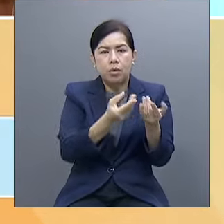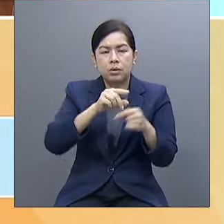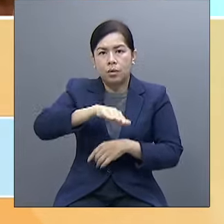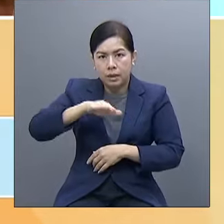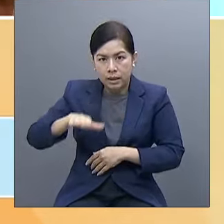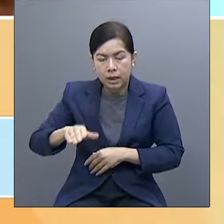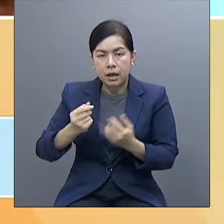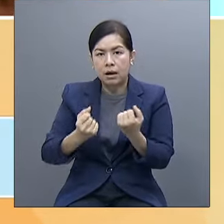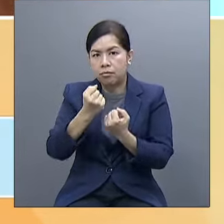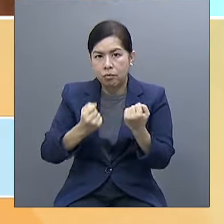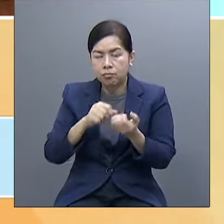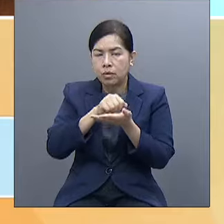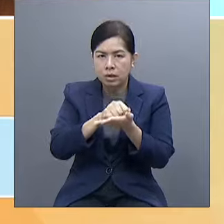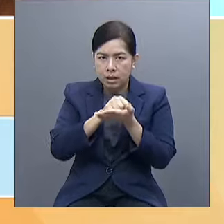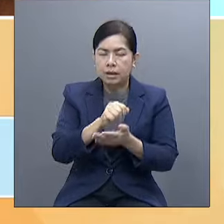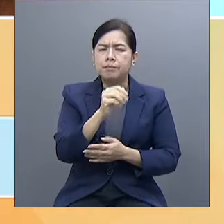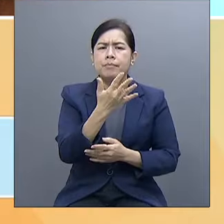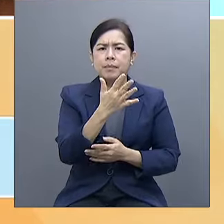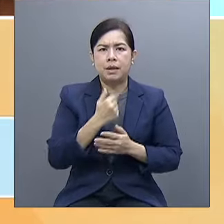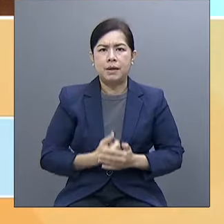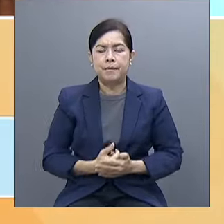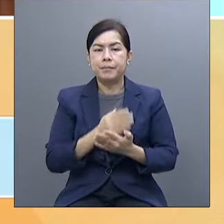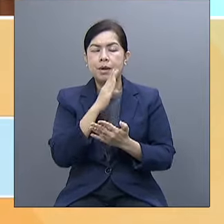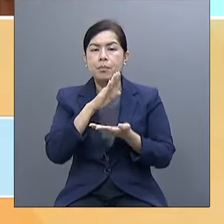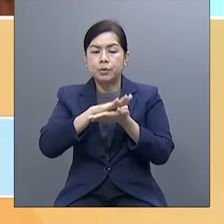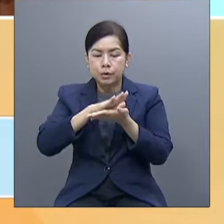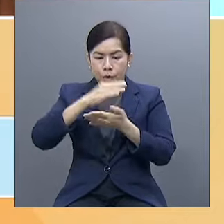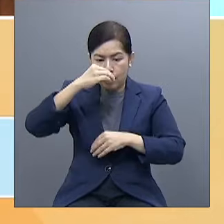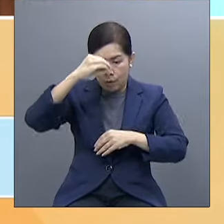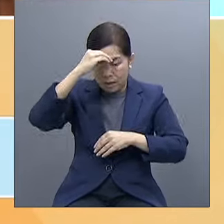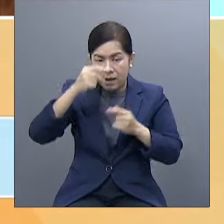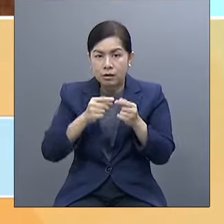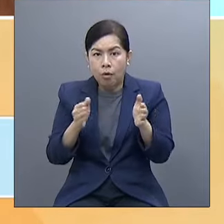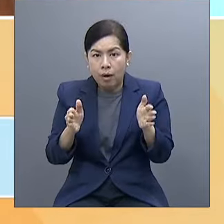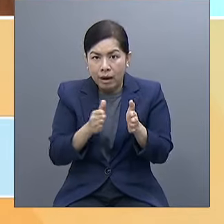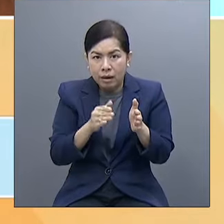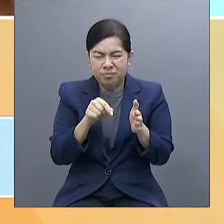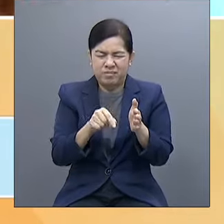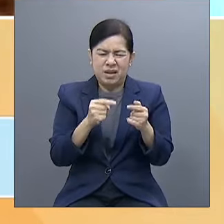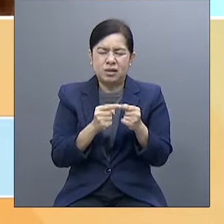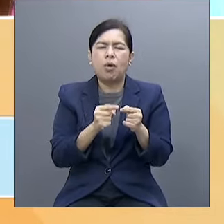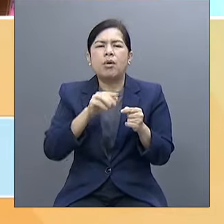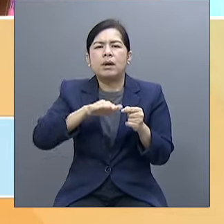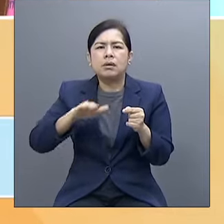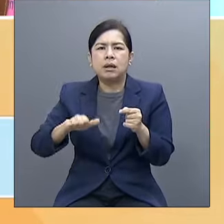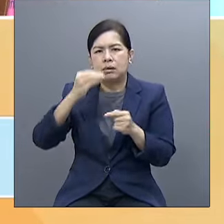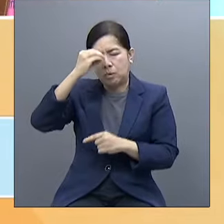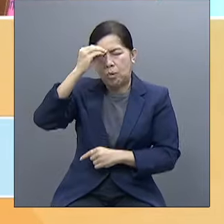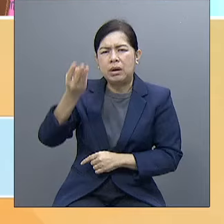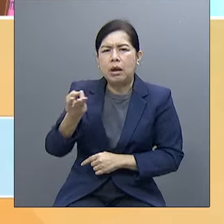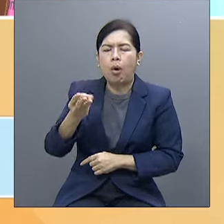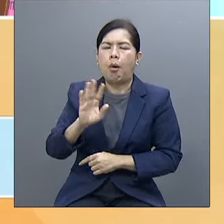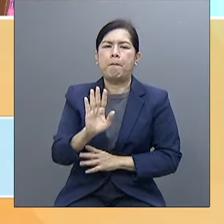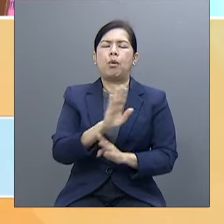รงเรียนขนาดเล็กมีการยุบโรงเรียนด้วยเรื่องใหญ่มากเลยพอยุบโรงเรียนก็คือเด็กต้องเดินทางไกลมากขึ้นหรือเ